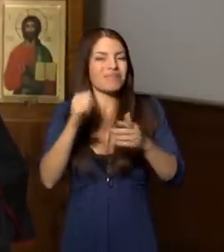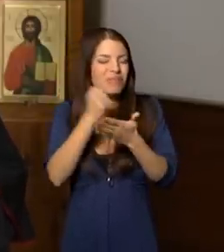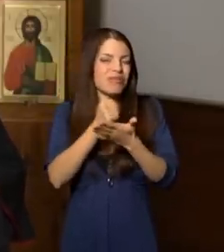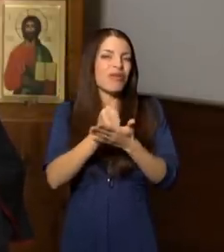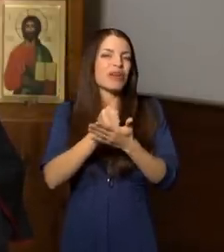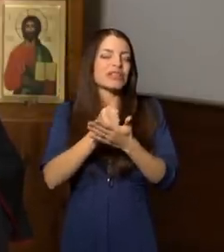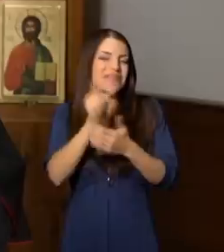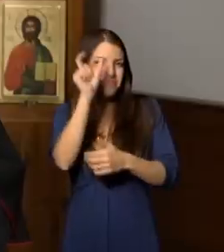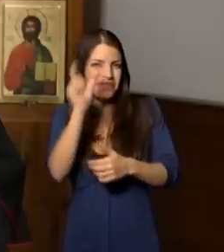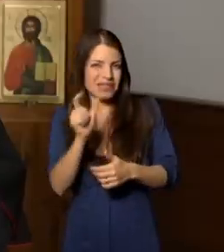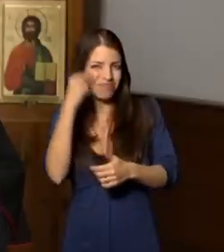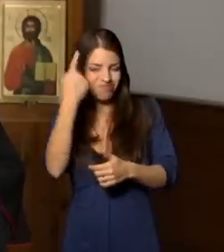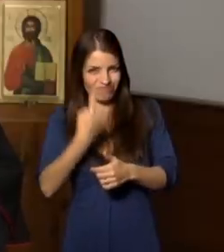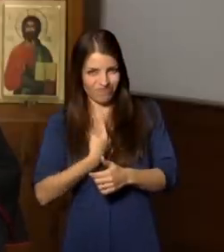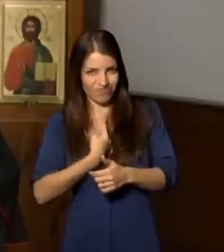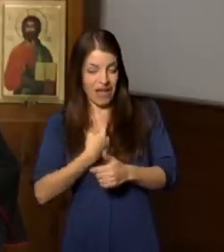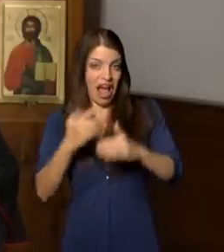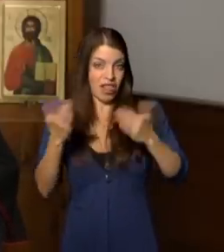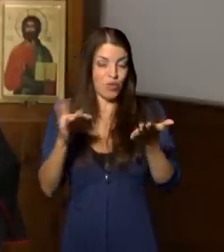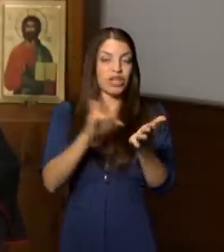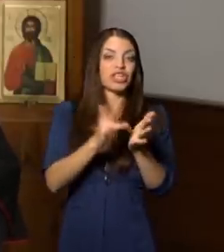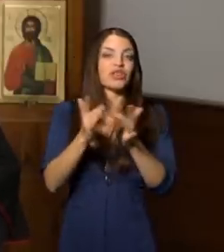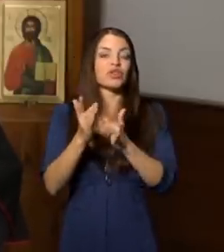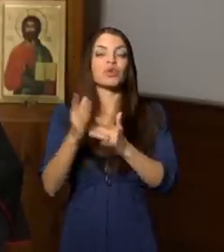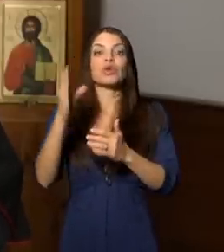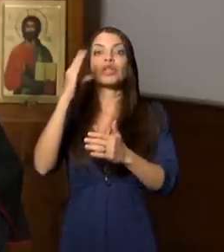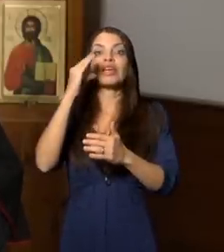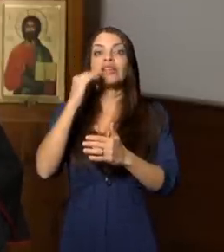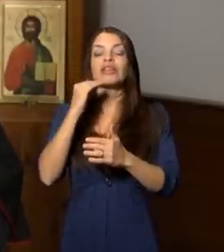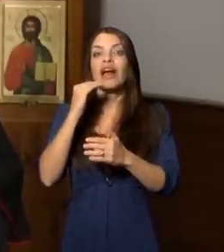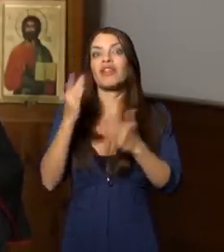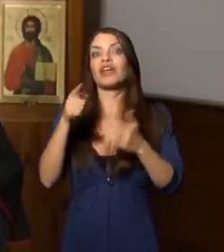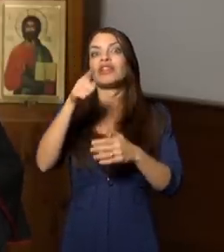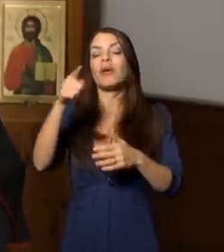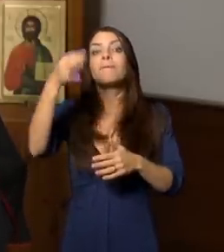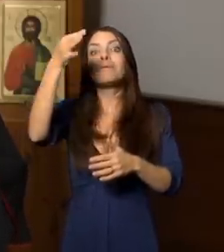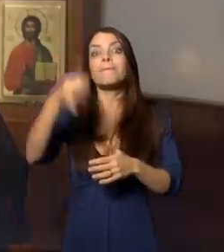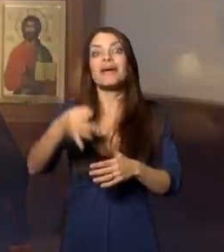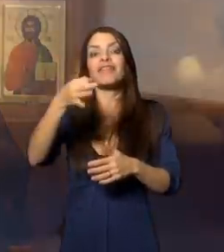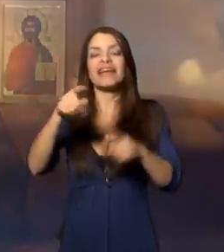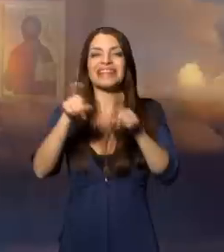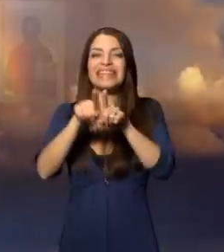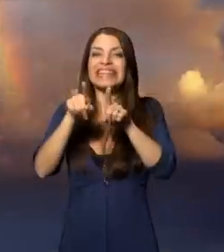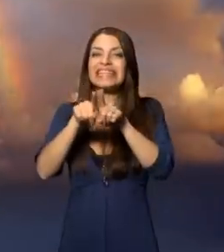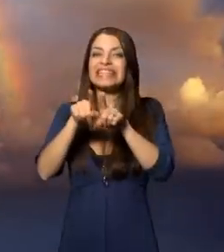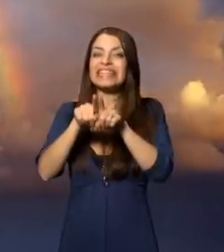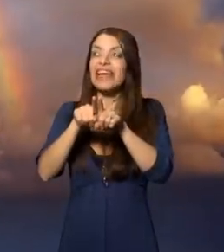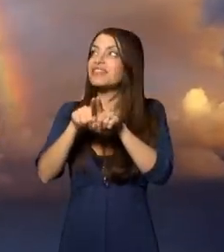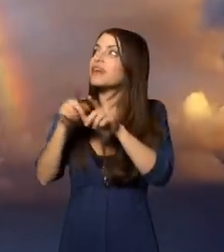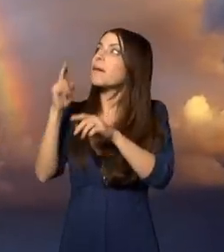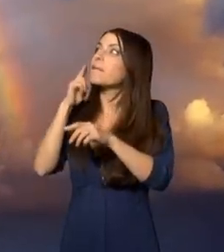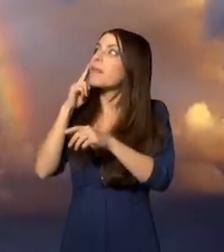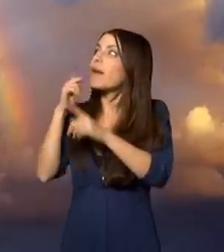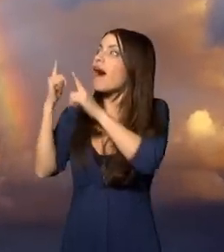egoizmu. Għalhekk Ġesu jgħidilna, kunu mela perfetti, bħalma hu perfett missierkom li